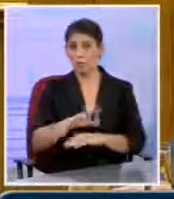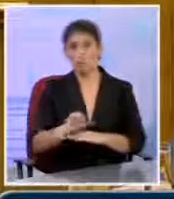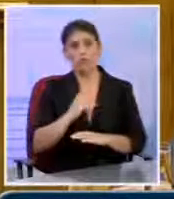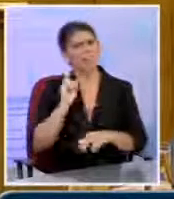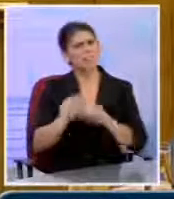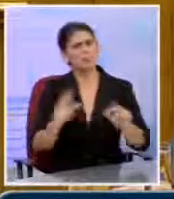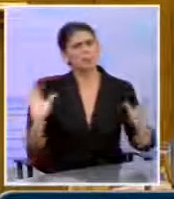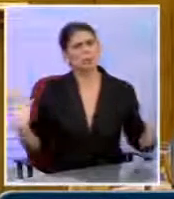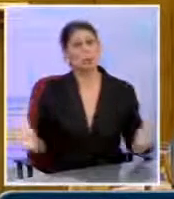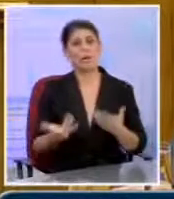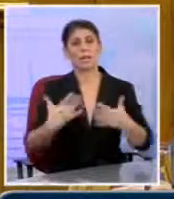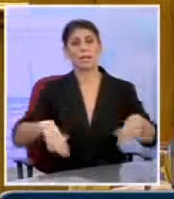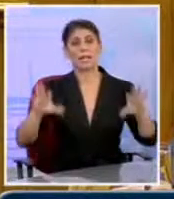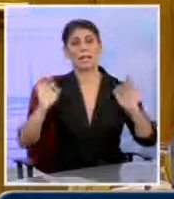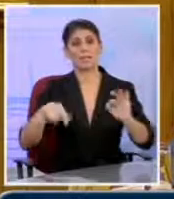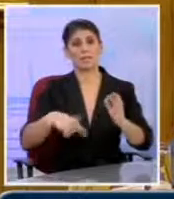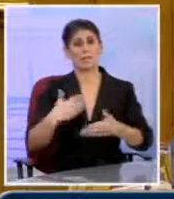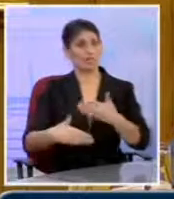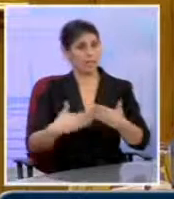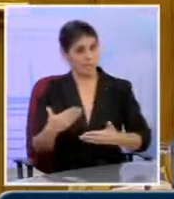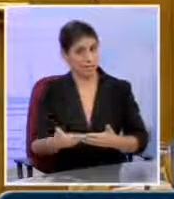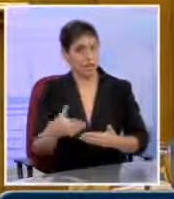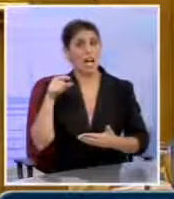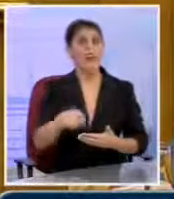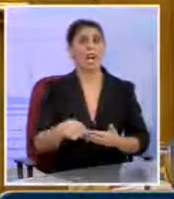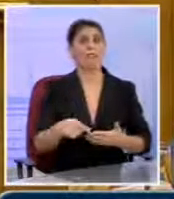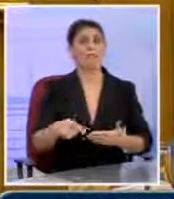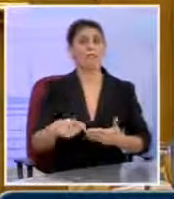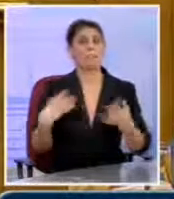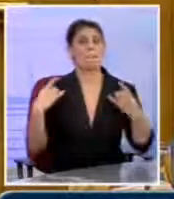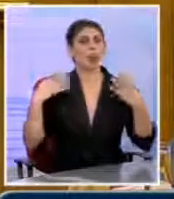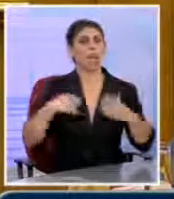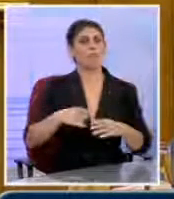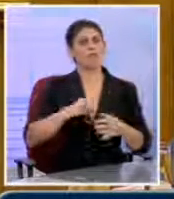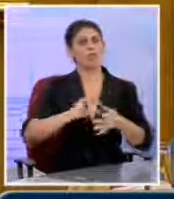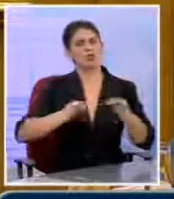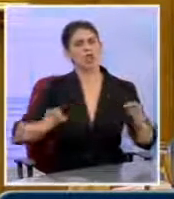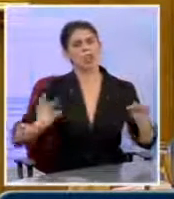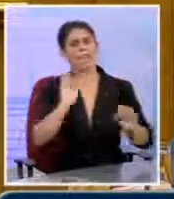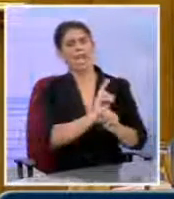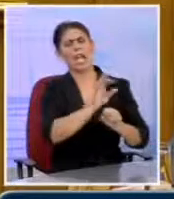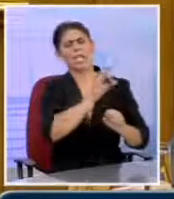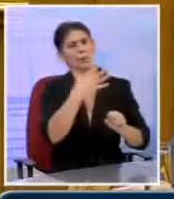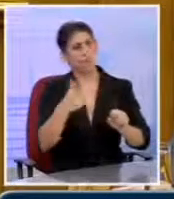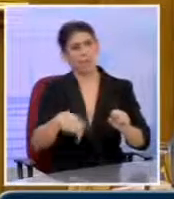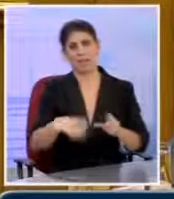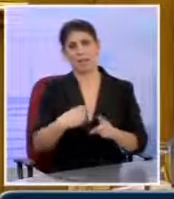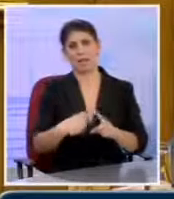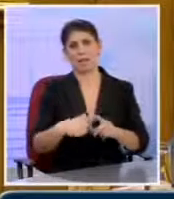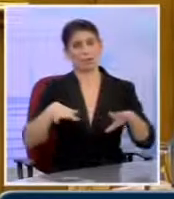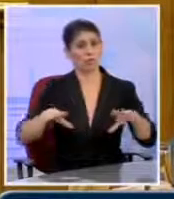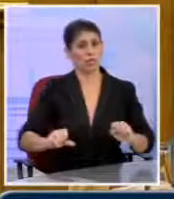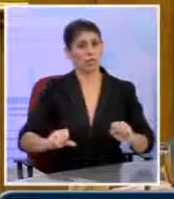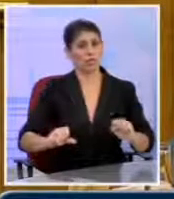ψηφίστε τουλάχιστον την έναρξη αυτής της διαδικασίας, αυτής της άρσης της ιστορικής εκκρεμότητας που υπάρχει στην Ελλάδα, του